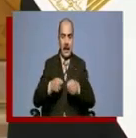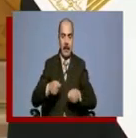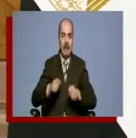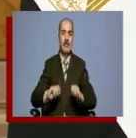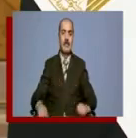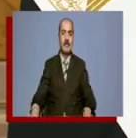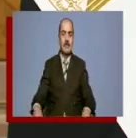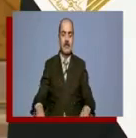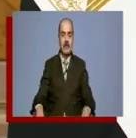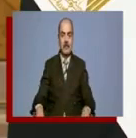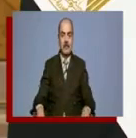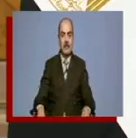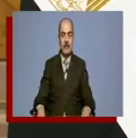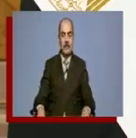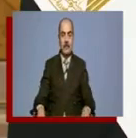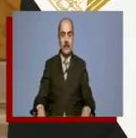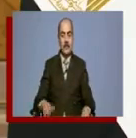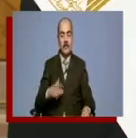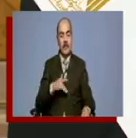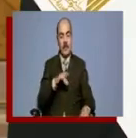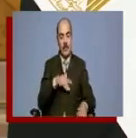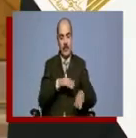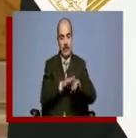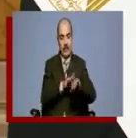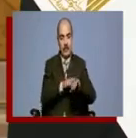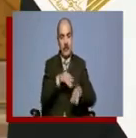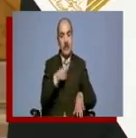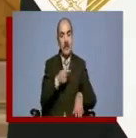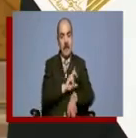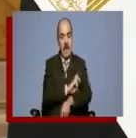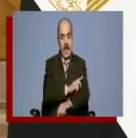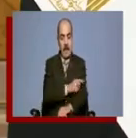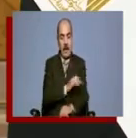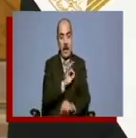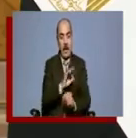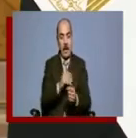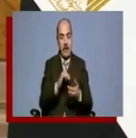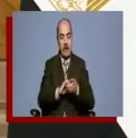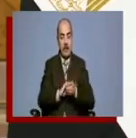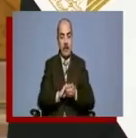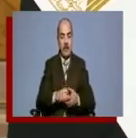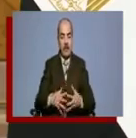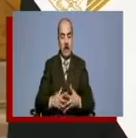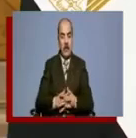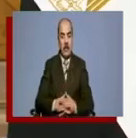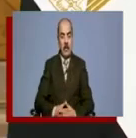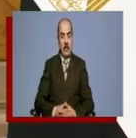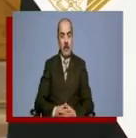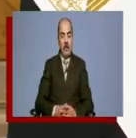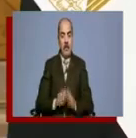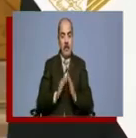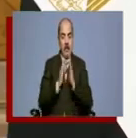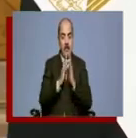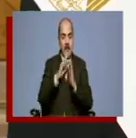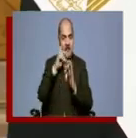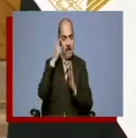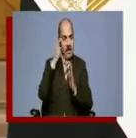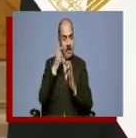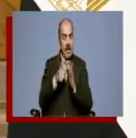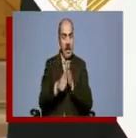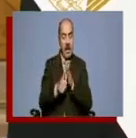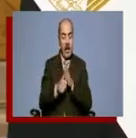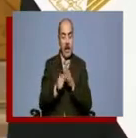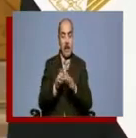ان احنا عايزين نروح للفلسطينيين يعني نساعدهم بمساعدات بدعم دبلوماسي بدعم سياسي لكن تبقى العقيده